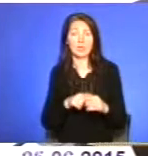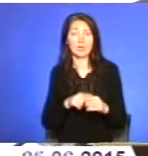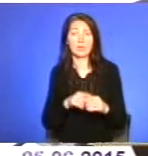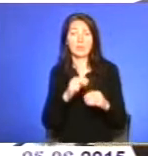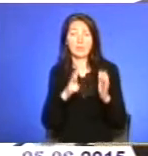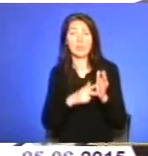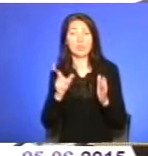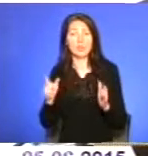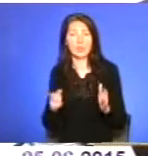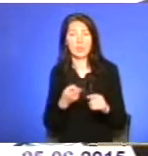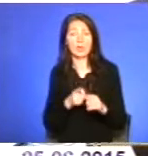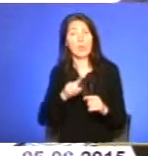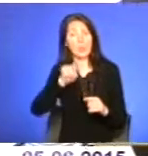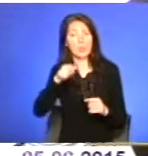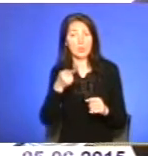чоловік